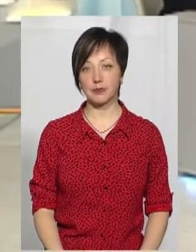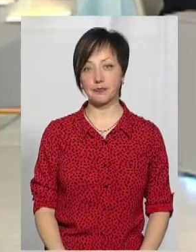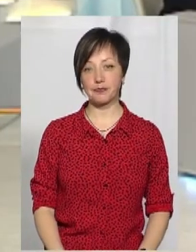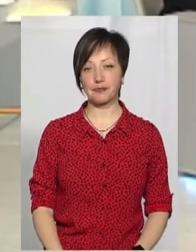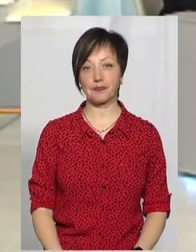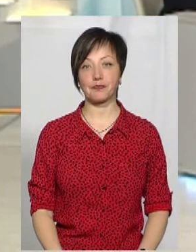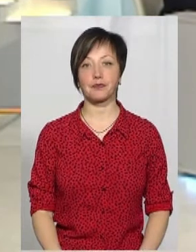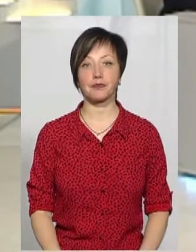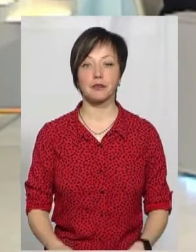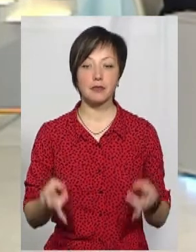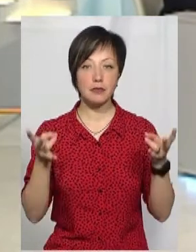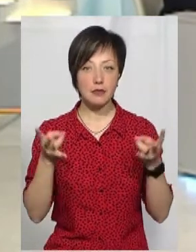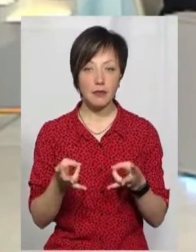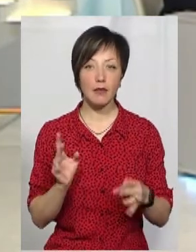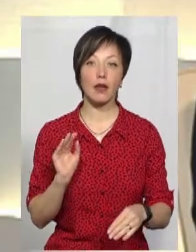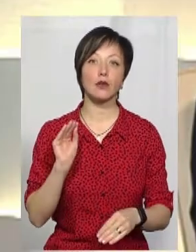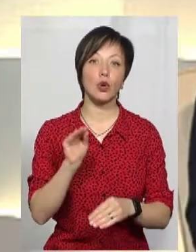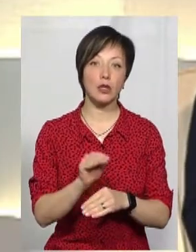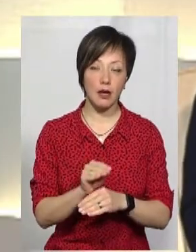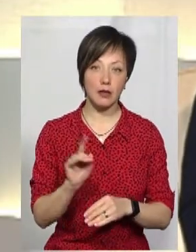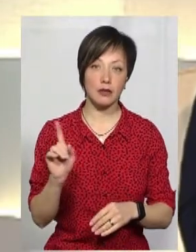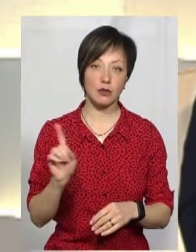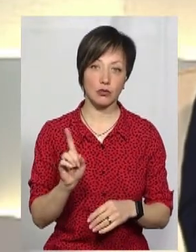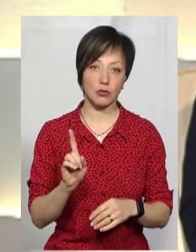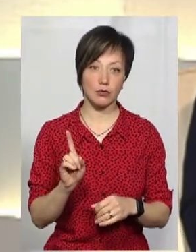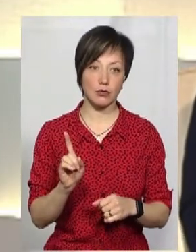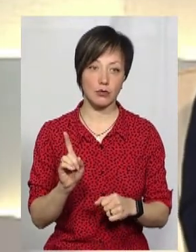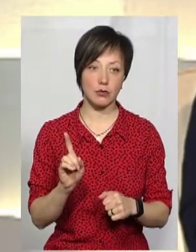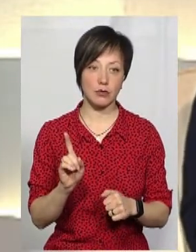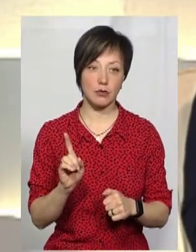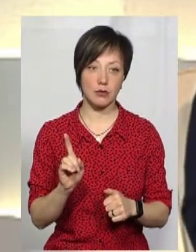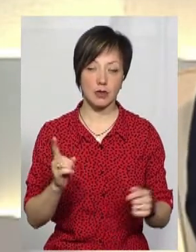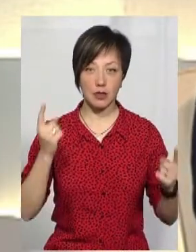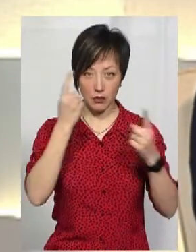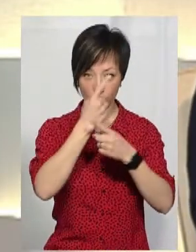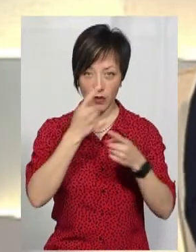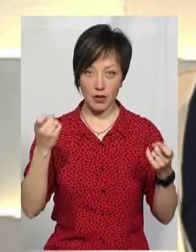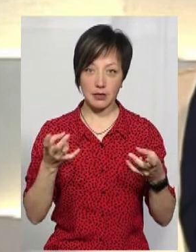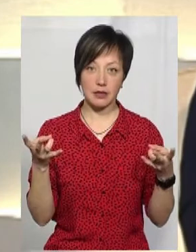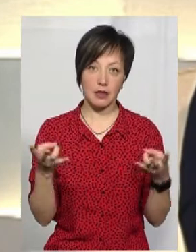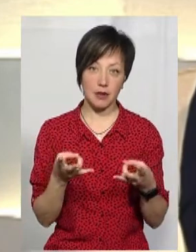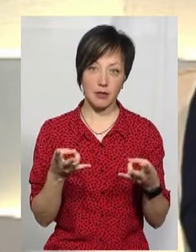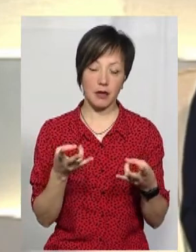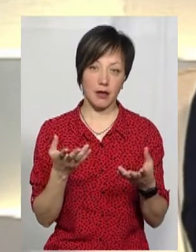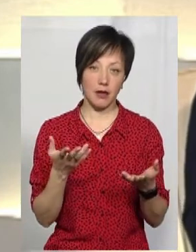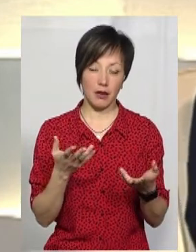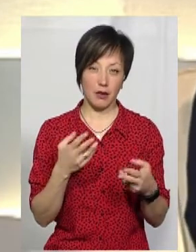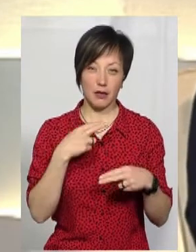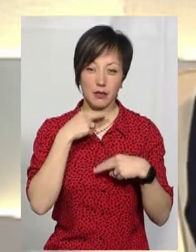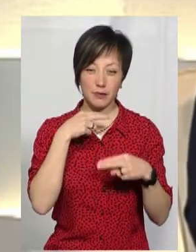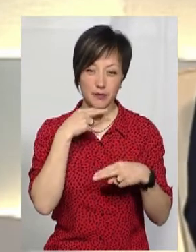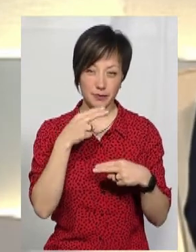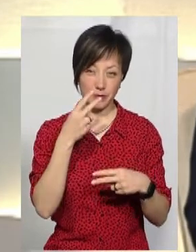І, напевно, слід додати, що інформацію треба фільтрувати, що називається, треба